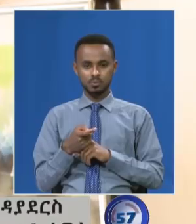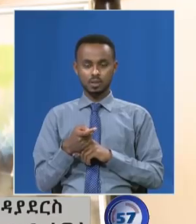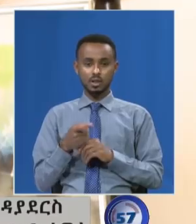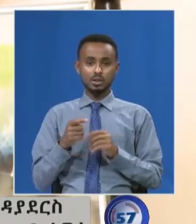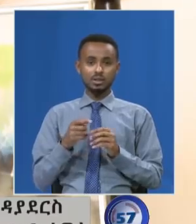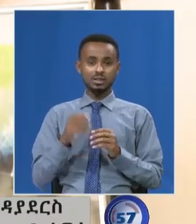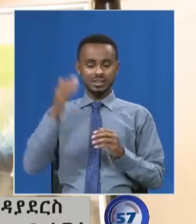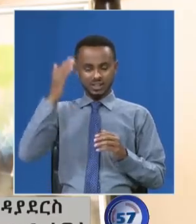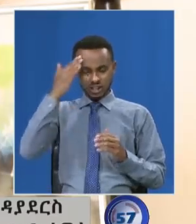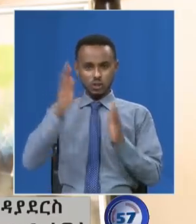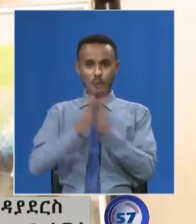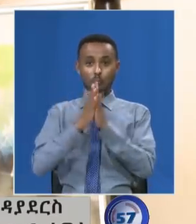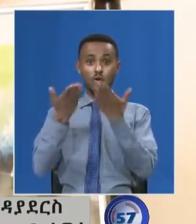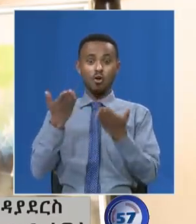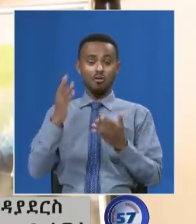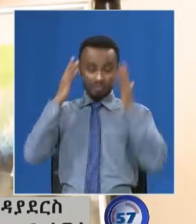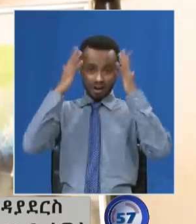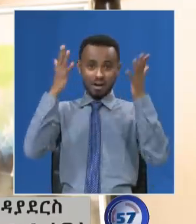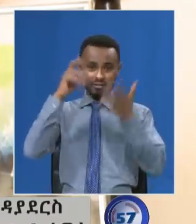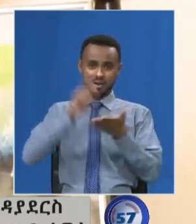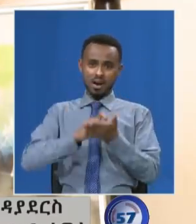በጂነስ ቡክ አፋር ጂነስ ቡክ ላይ